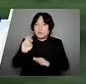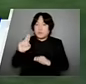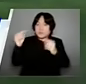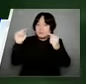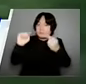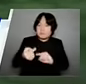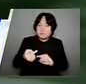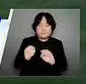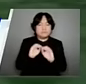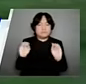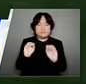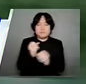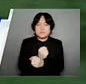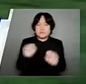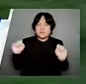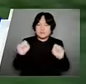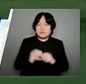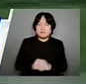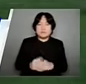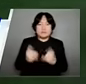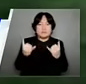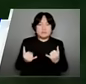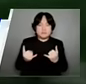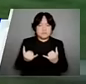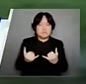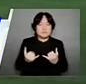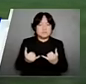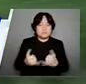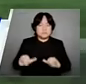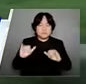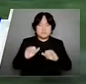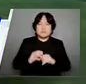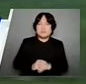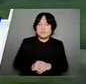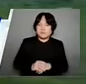pa ang pagtanggap nila ng mga ulat mula sa iba't ibang bayan.